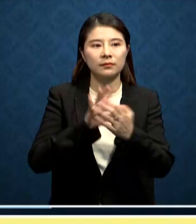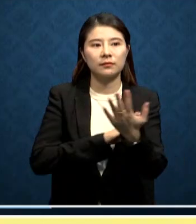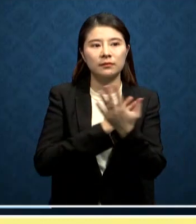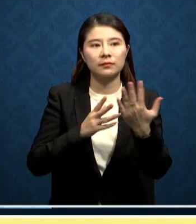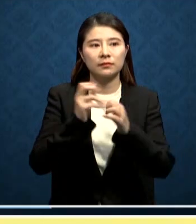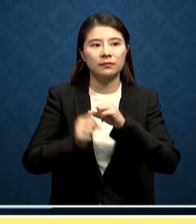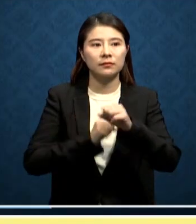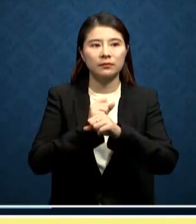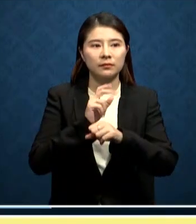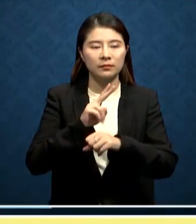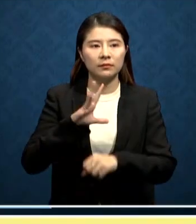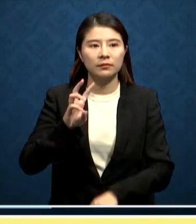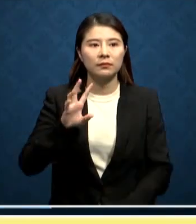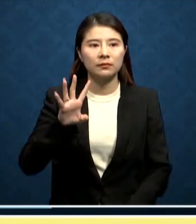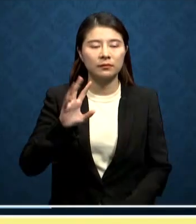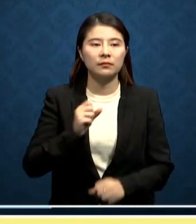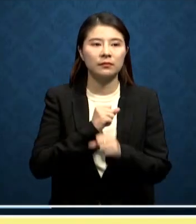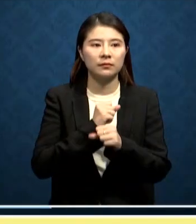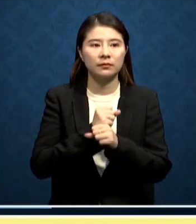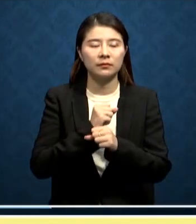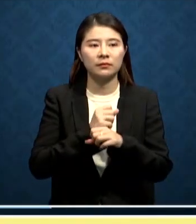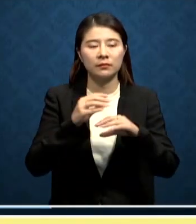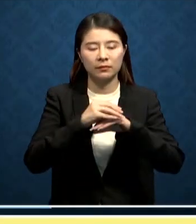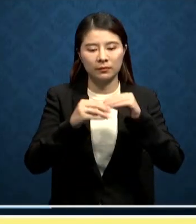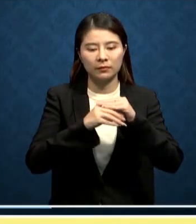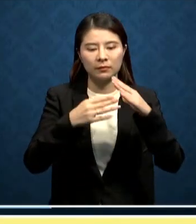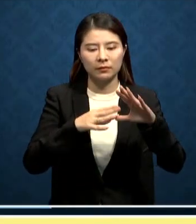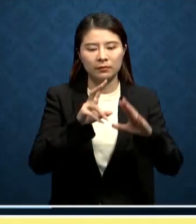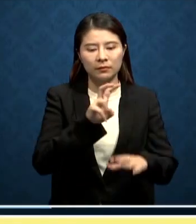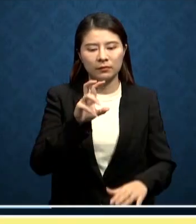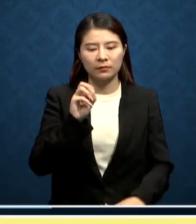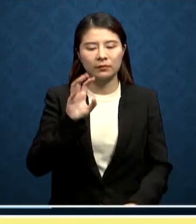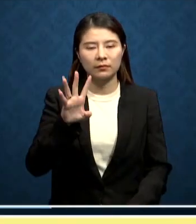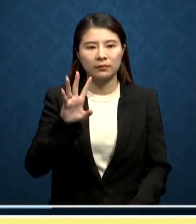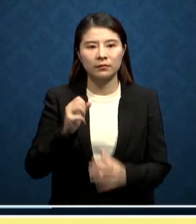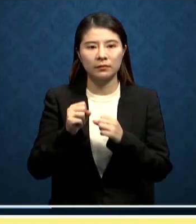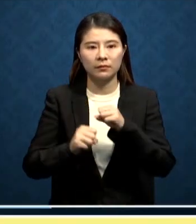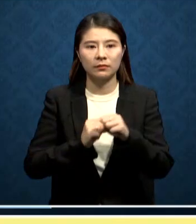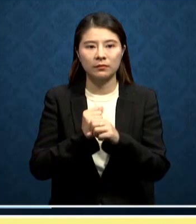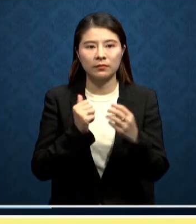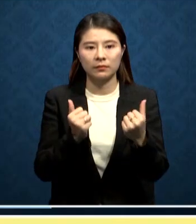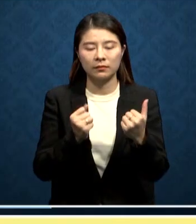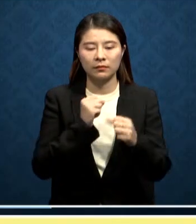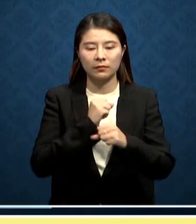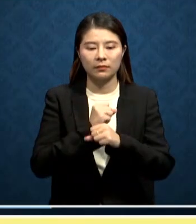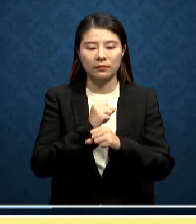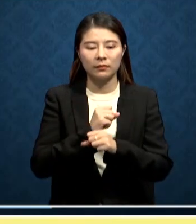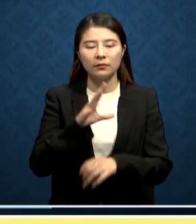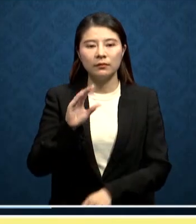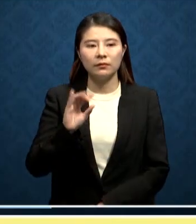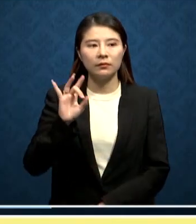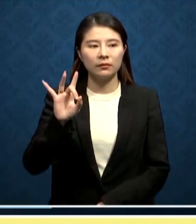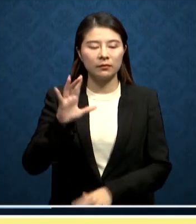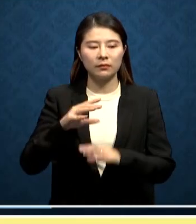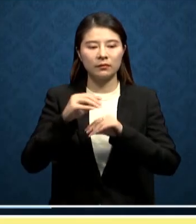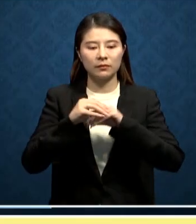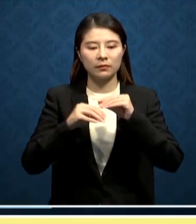ท่านบริหารโครงการแล้วเสร็จเนี่ย 204โครงการนะปีนี้ท่านบริหารแล้วเสร็จเนี่ย 48โครงการ